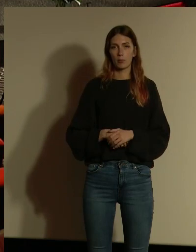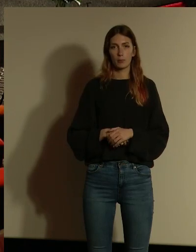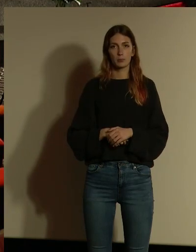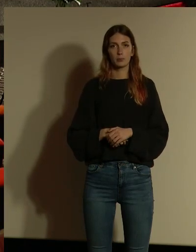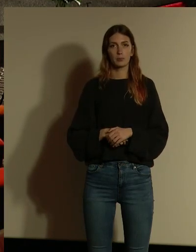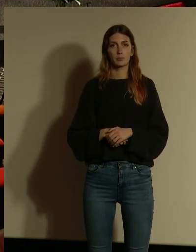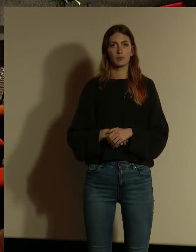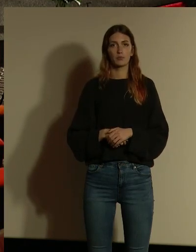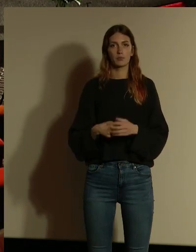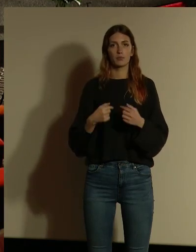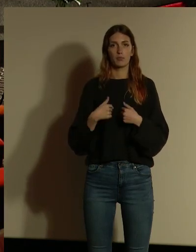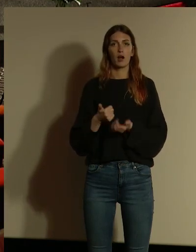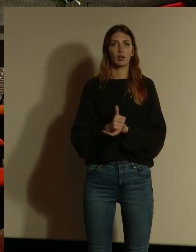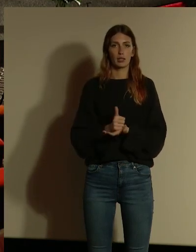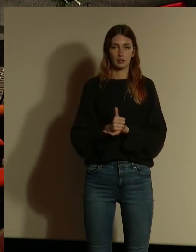Ma olen gei